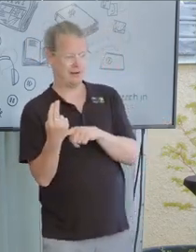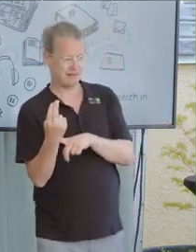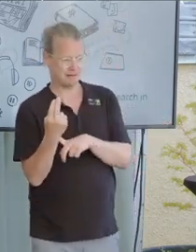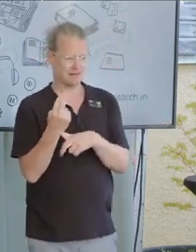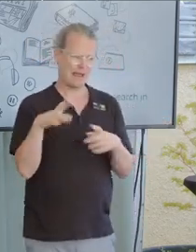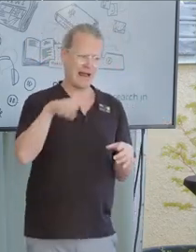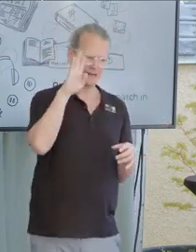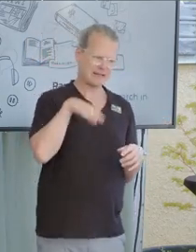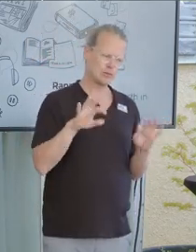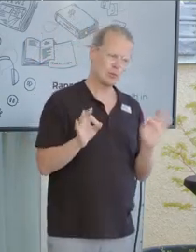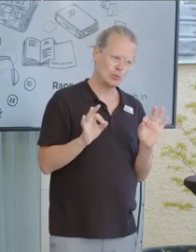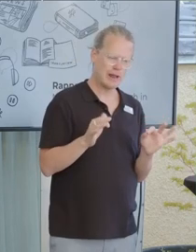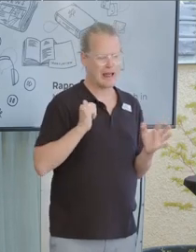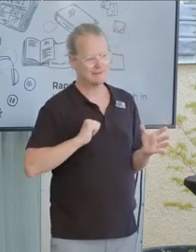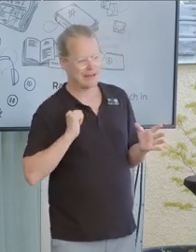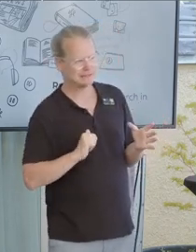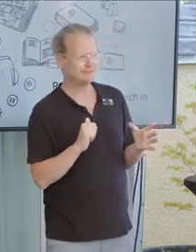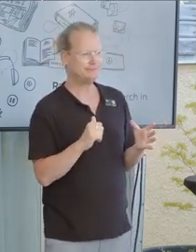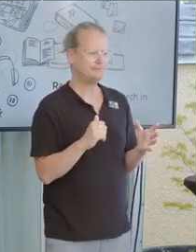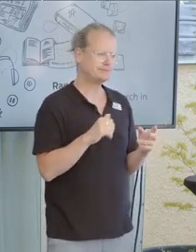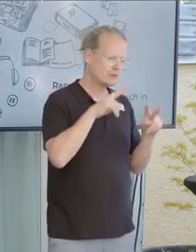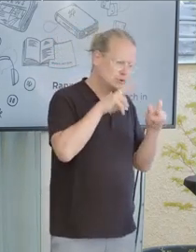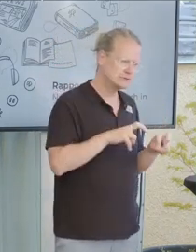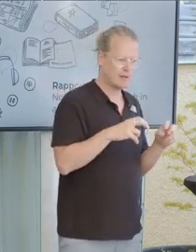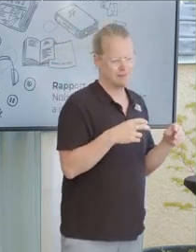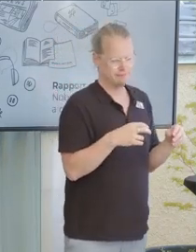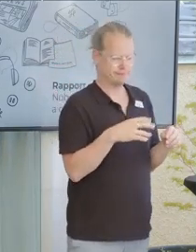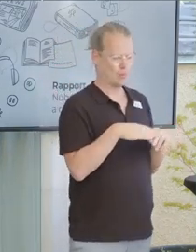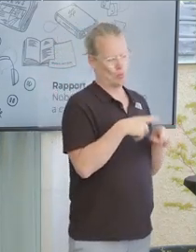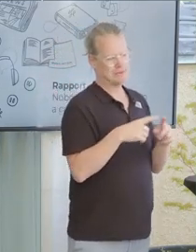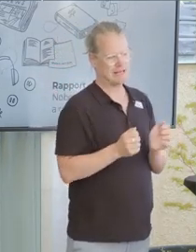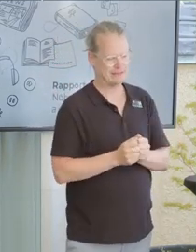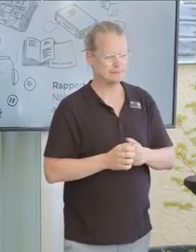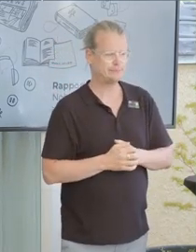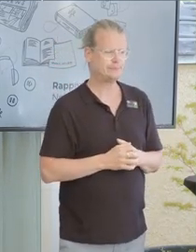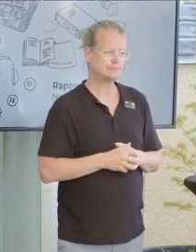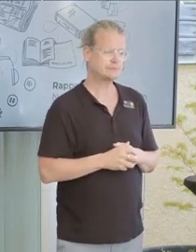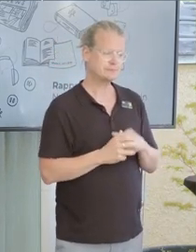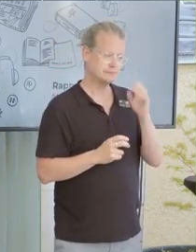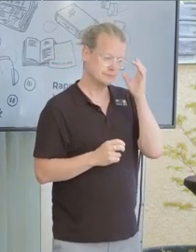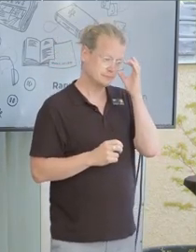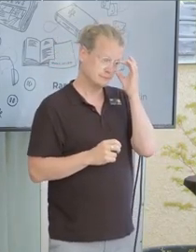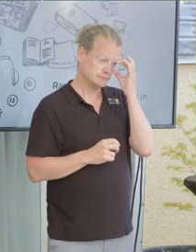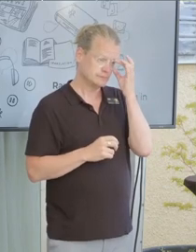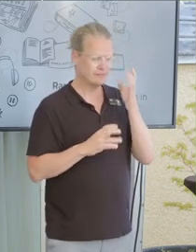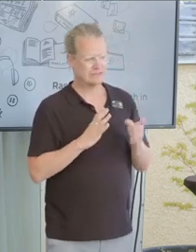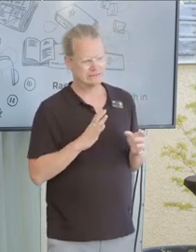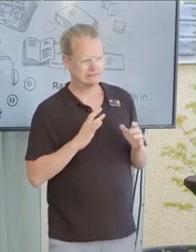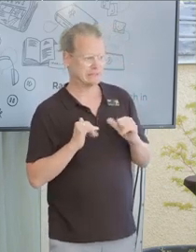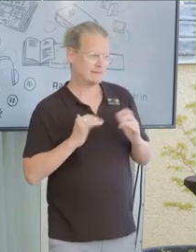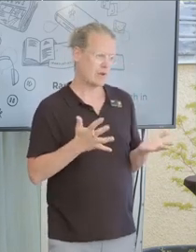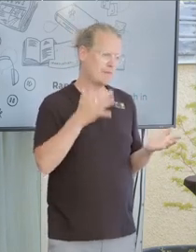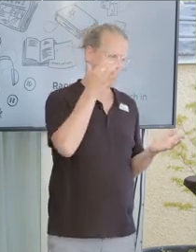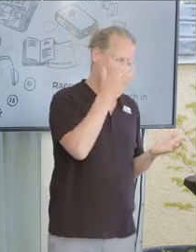här typen av forskning. Men det finns en del problem kvar, upplevde vi när vi pratade med forskarna inför den